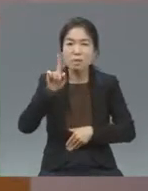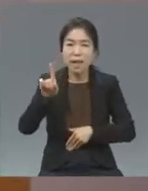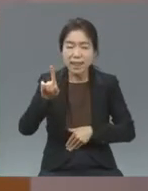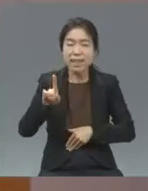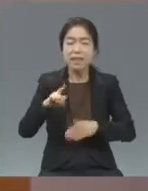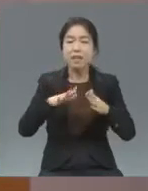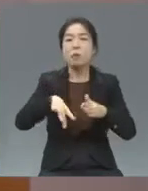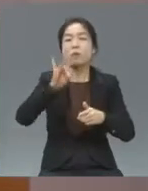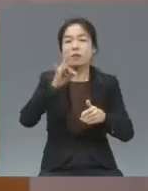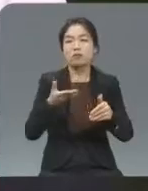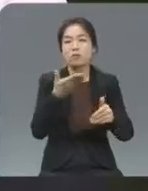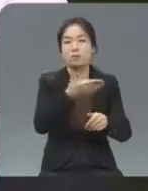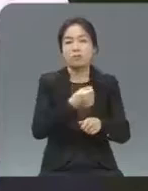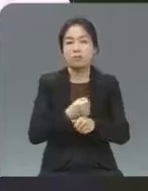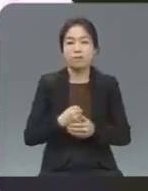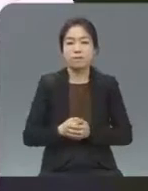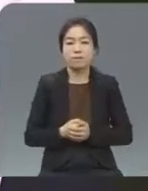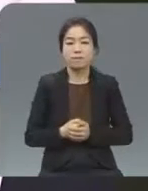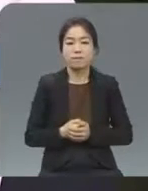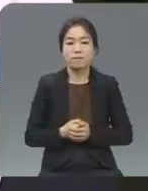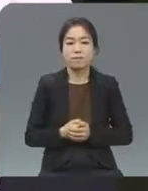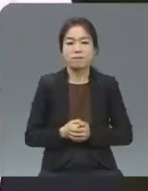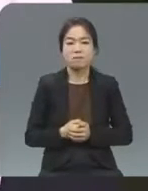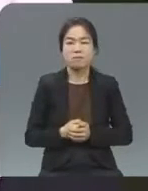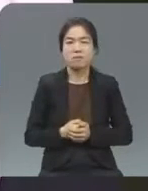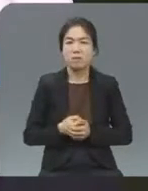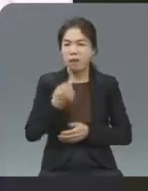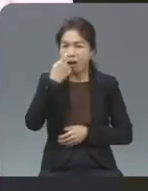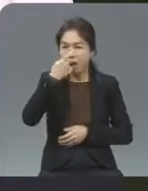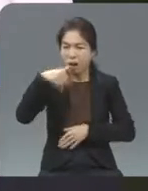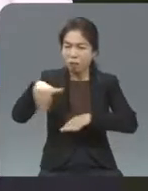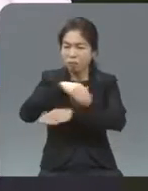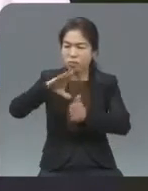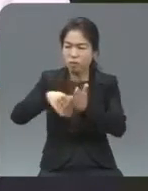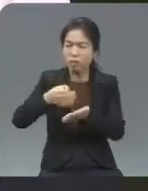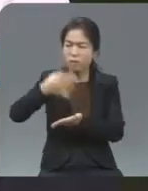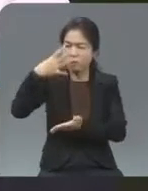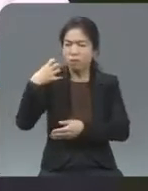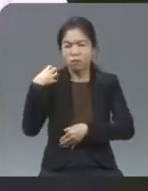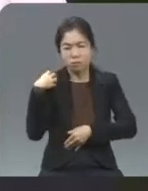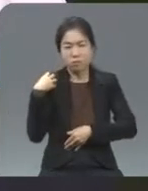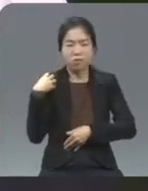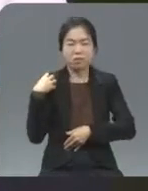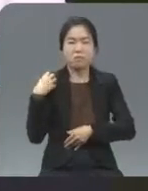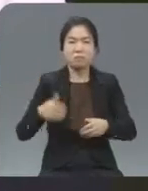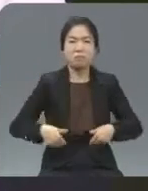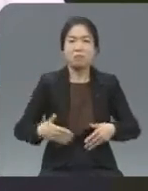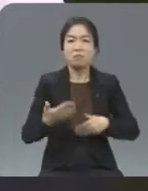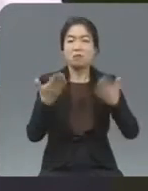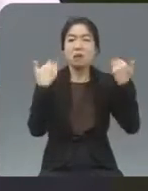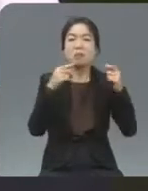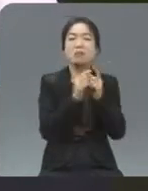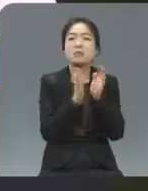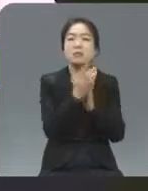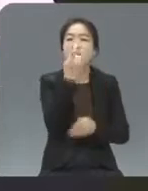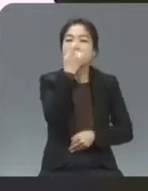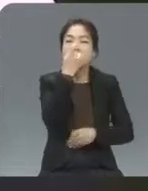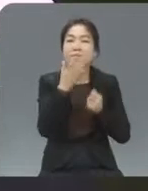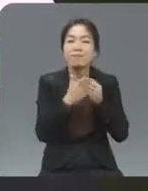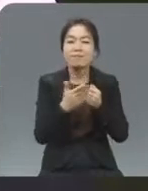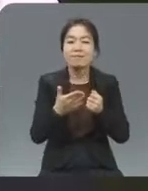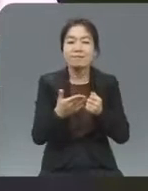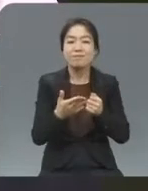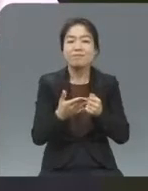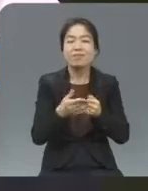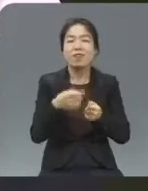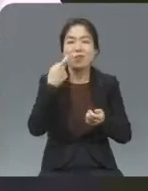우선 배려합니다. 비싸게 학원 들어서 안 배워도 되고 학교에서 배우게 해주는 거니까